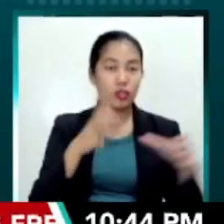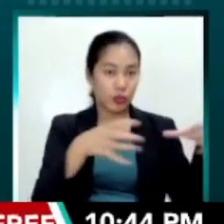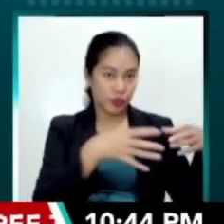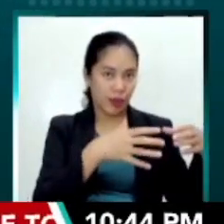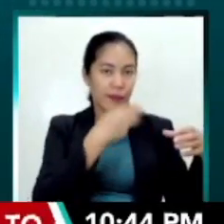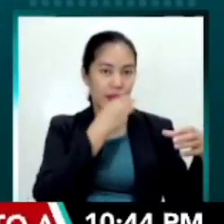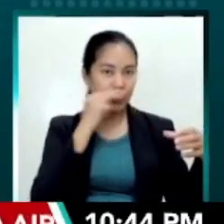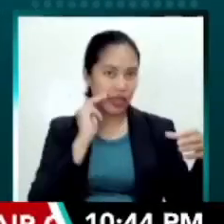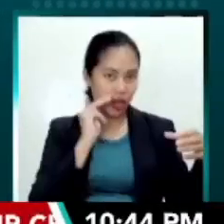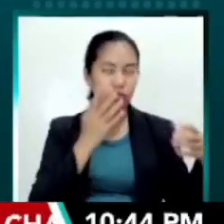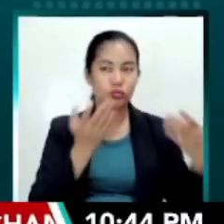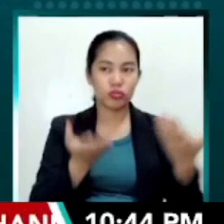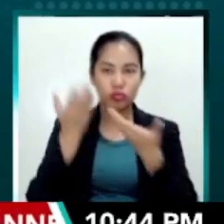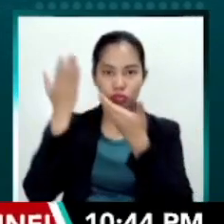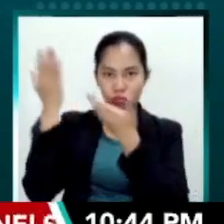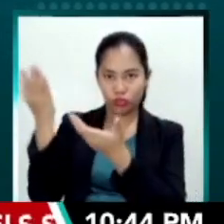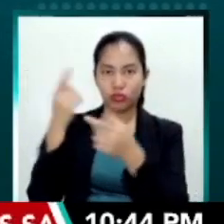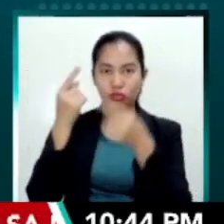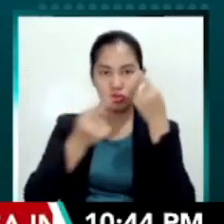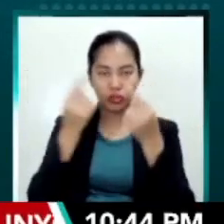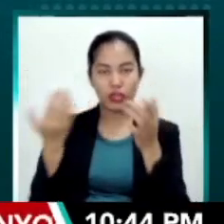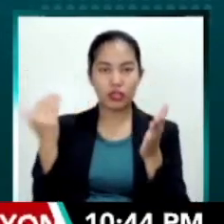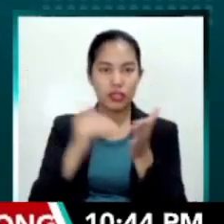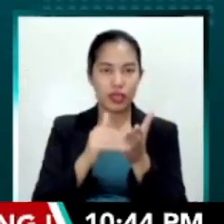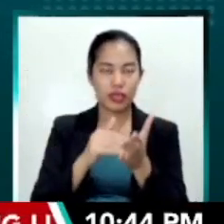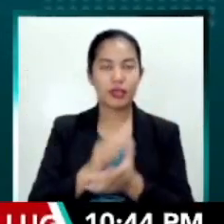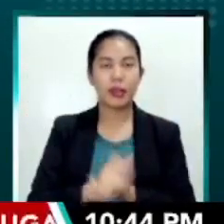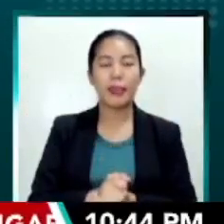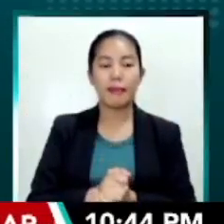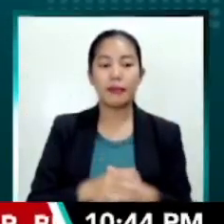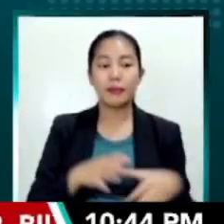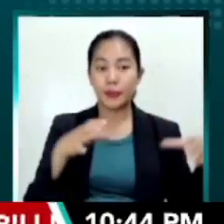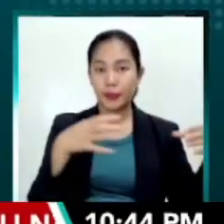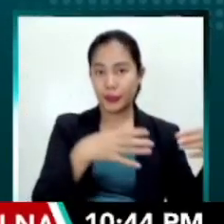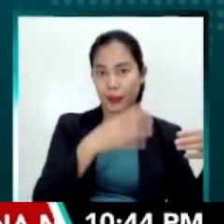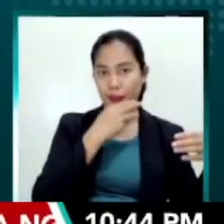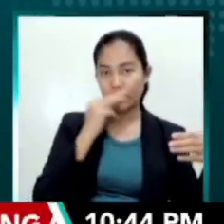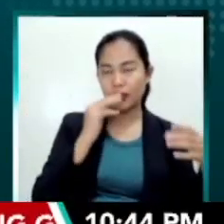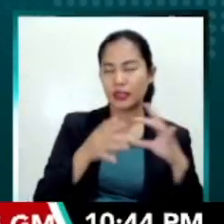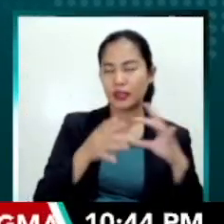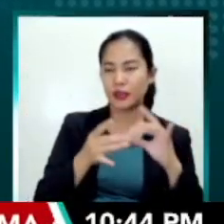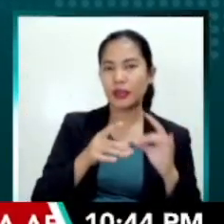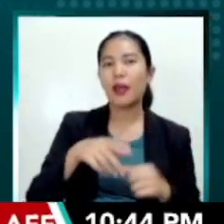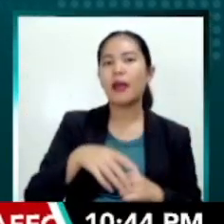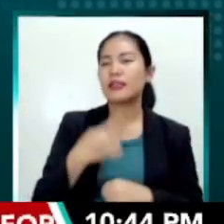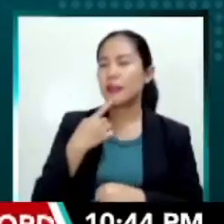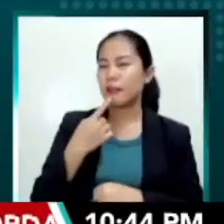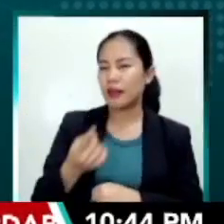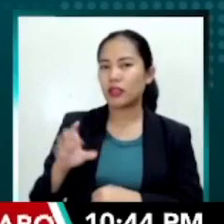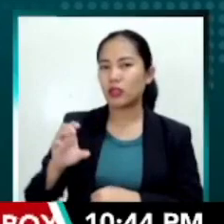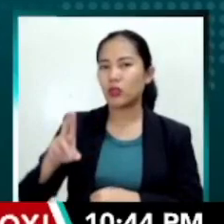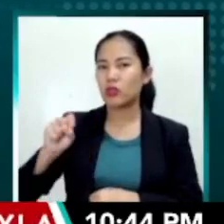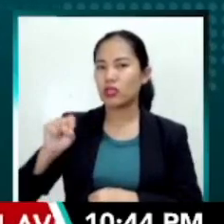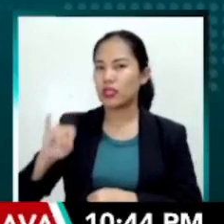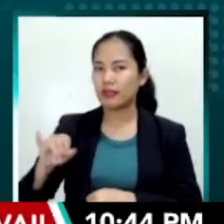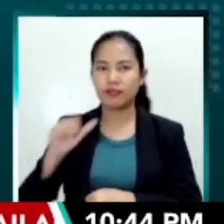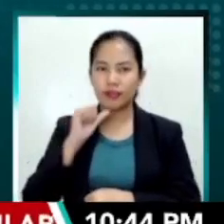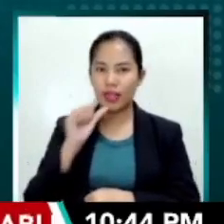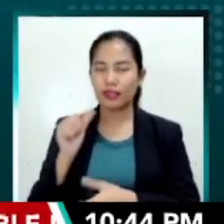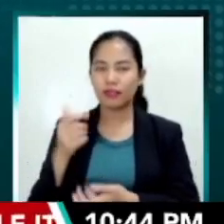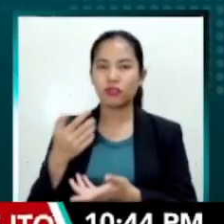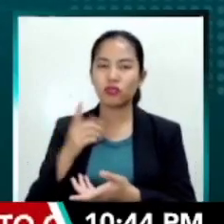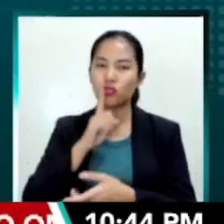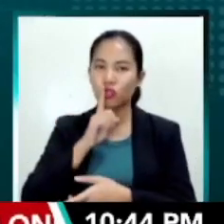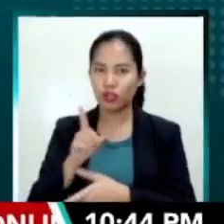fatally defective o depektibo ang petisyon ng Cusi faction at isa sa mga dahilan niya ay hindi ito otorisado ng anumang